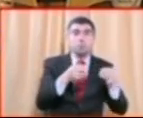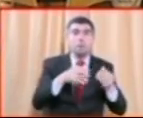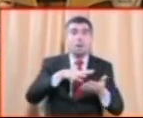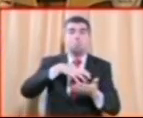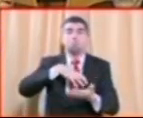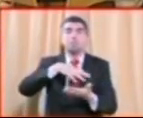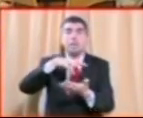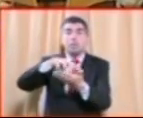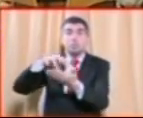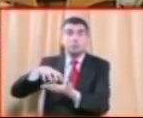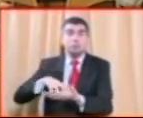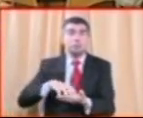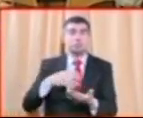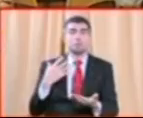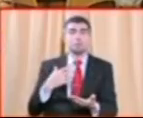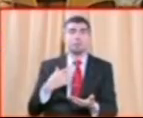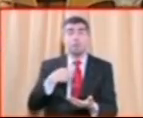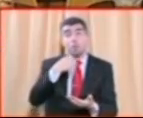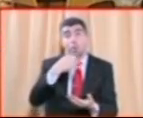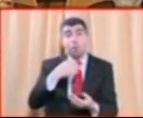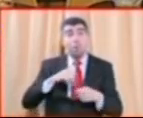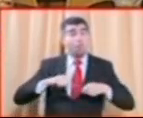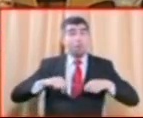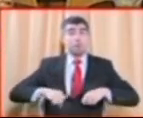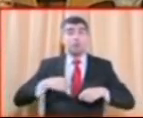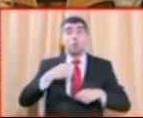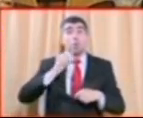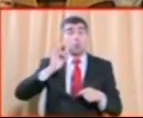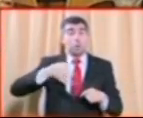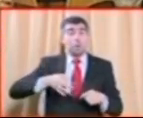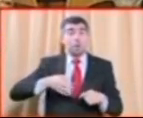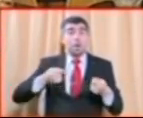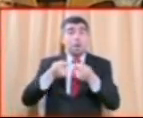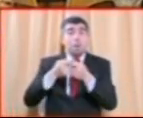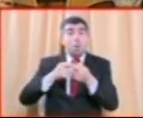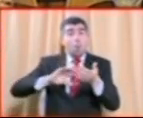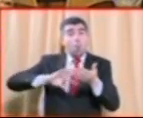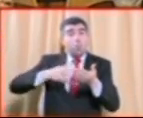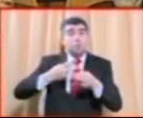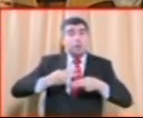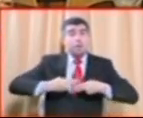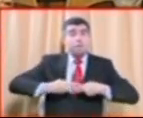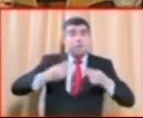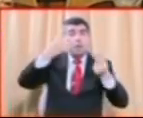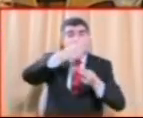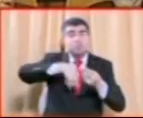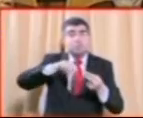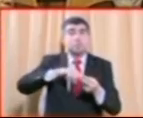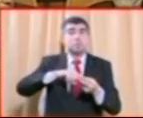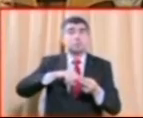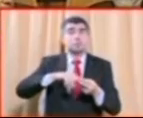ديال هاد المؤسسة الوطنية. السيد الوزير المحترم، كاين تضخم في واحد العدد ديال ربما